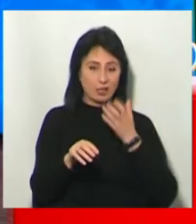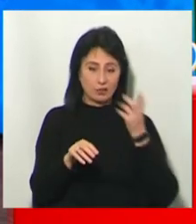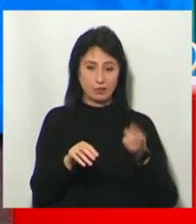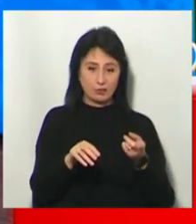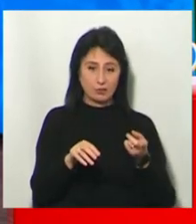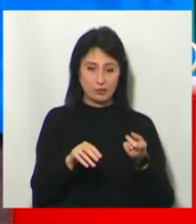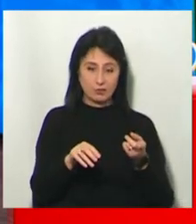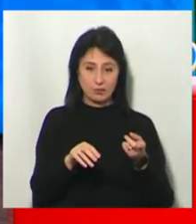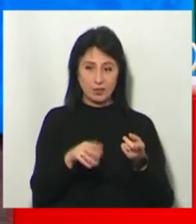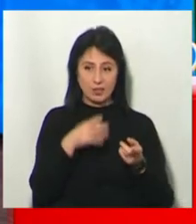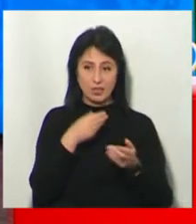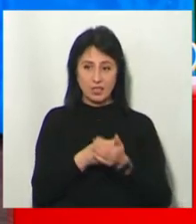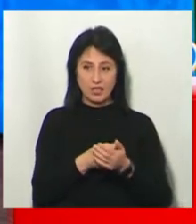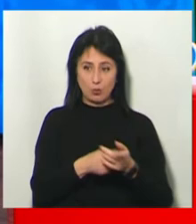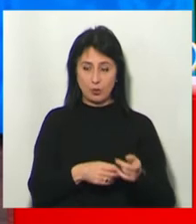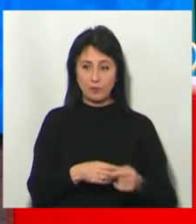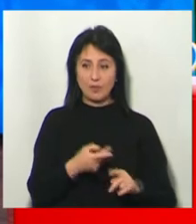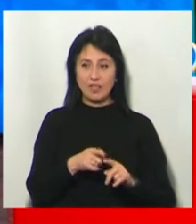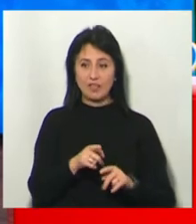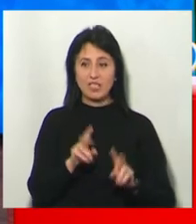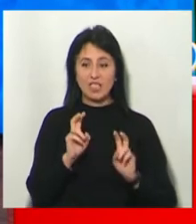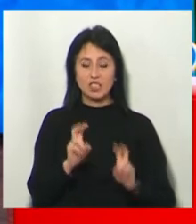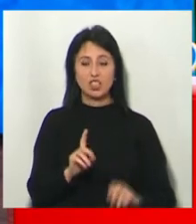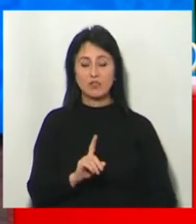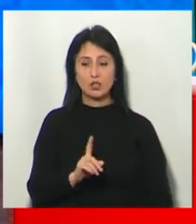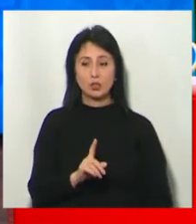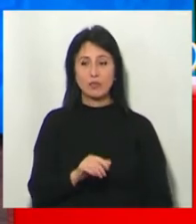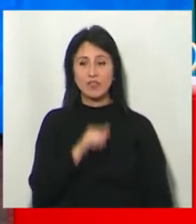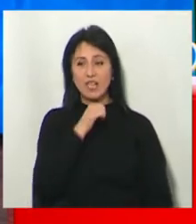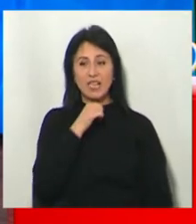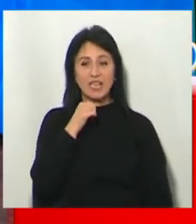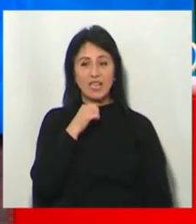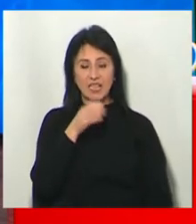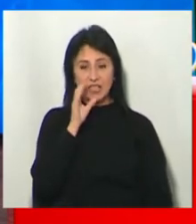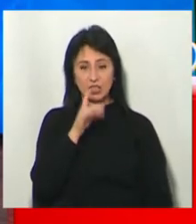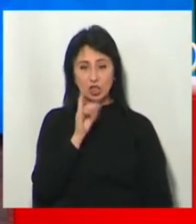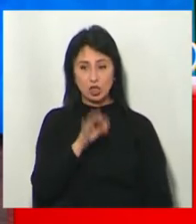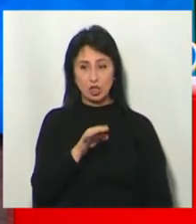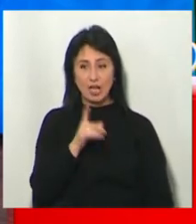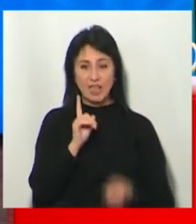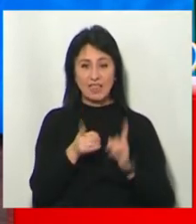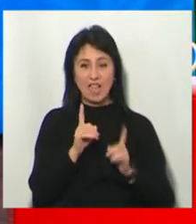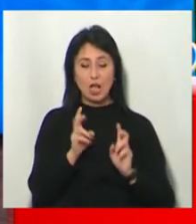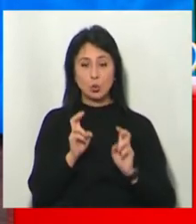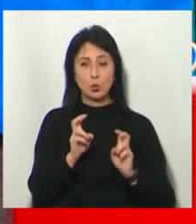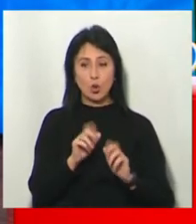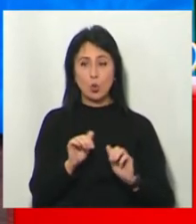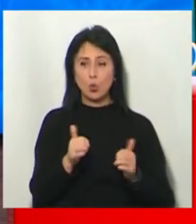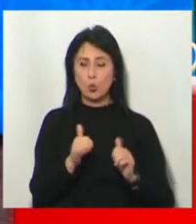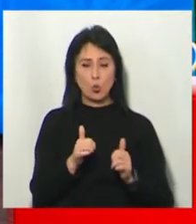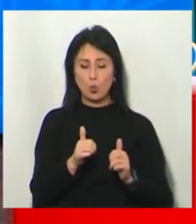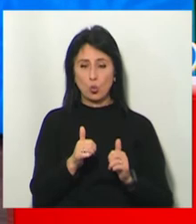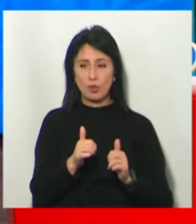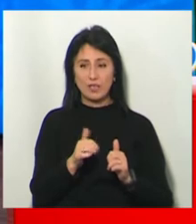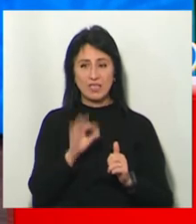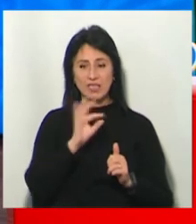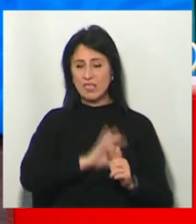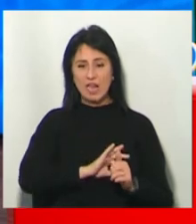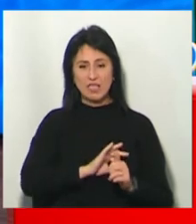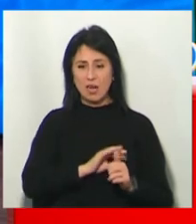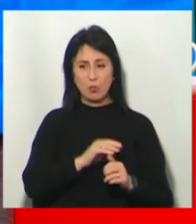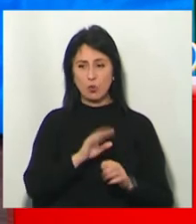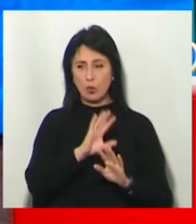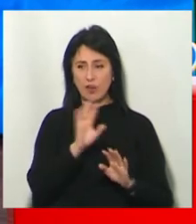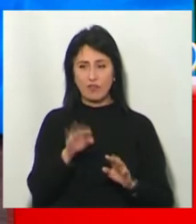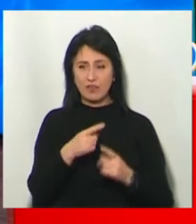იმავე დასახელების საკუთრივ ხილში. ეს კი იმას ნიშნავს, რომ ხილის წვენს ნატურალური სახით გური სასარგებლოც არ